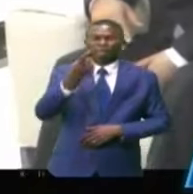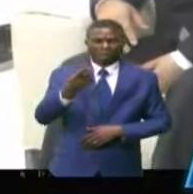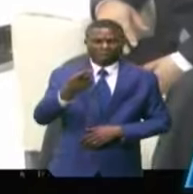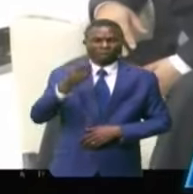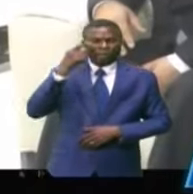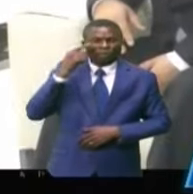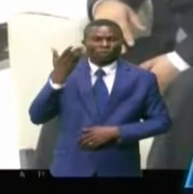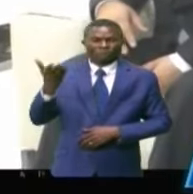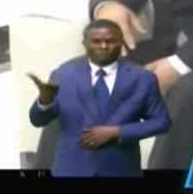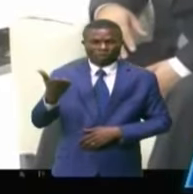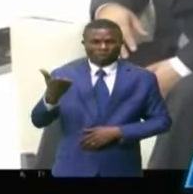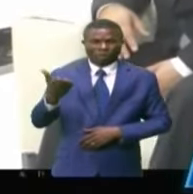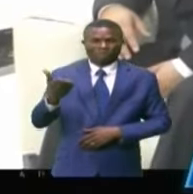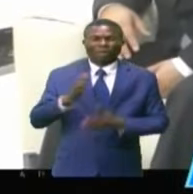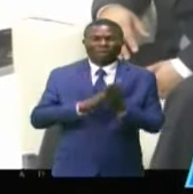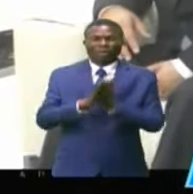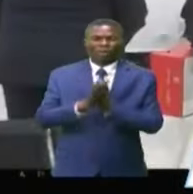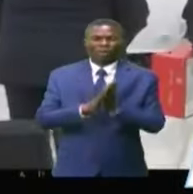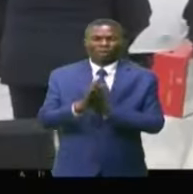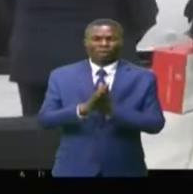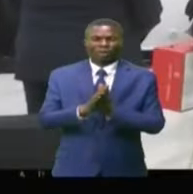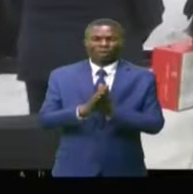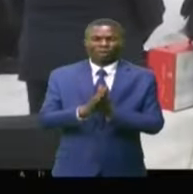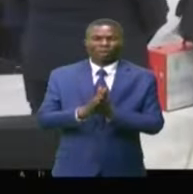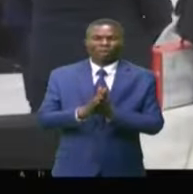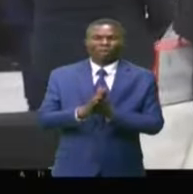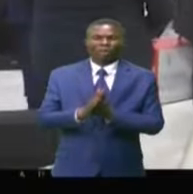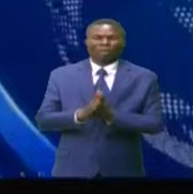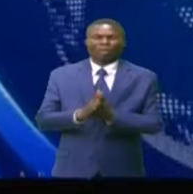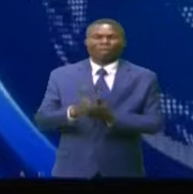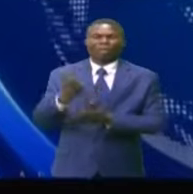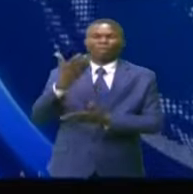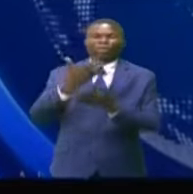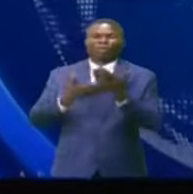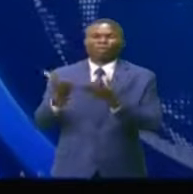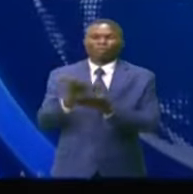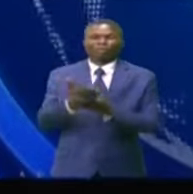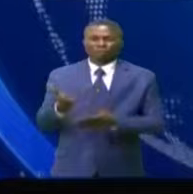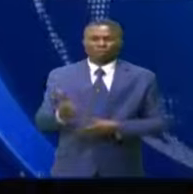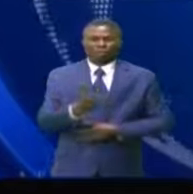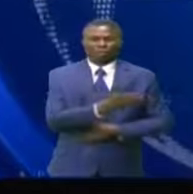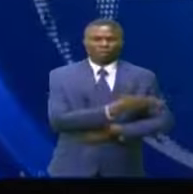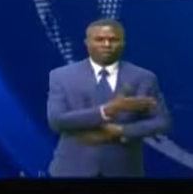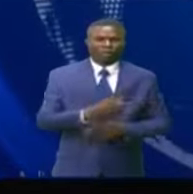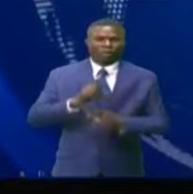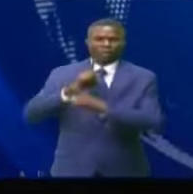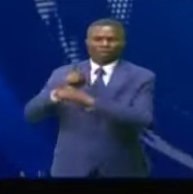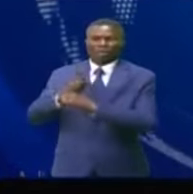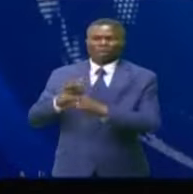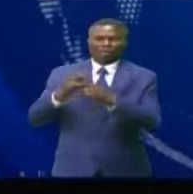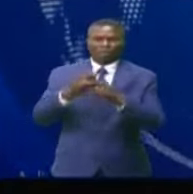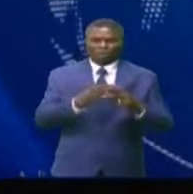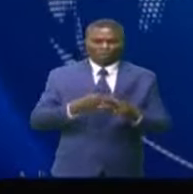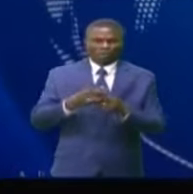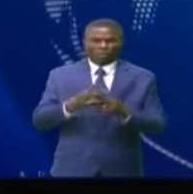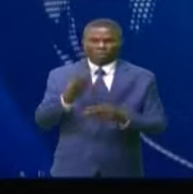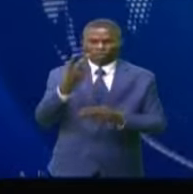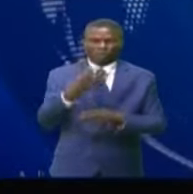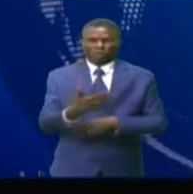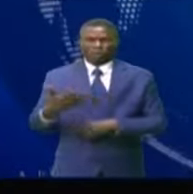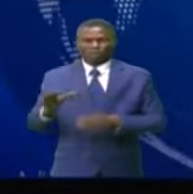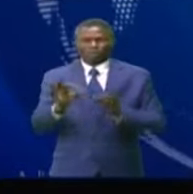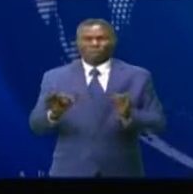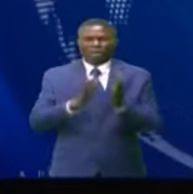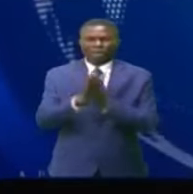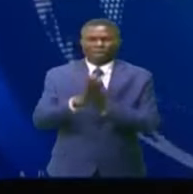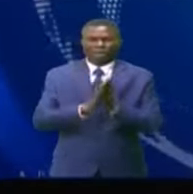hôtes, c'est celle liée au transfert des connaissances. La défense et la sécurité, deux secteurs qui